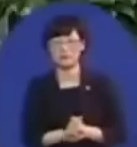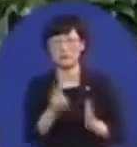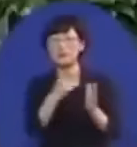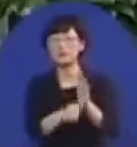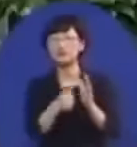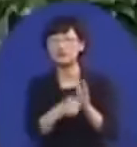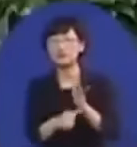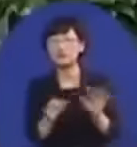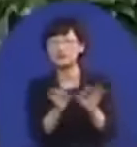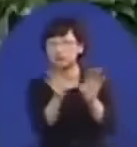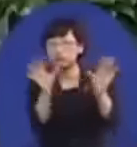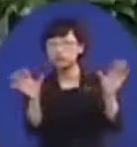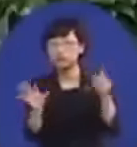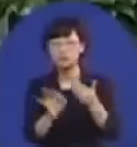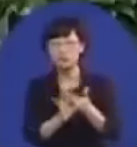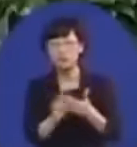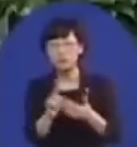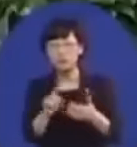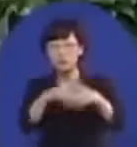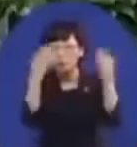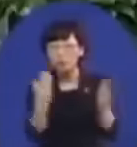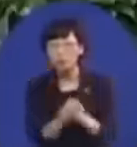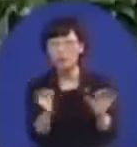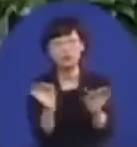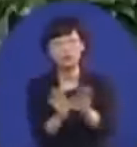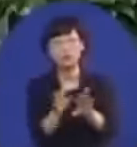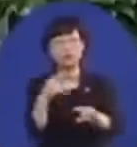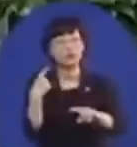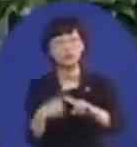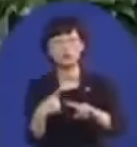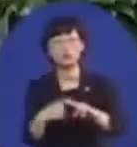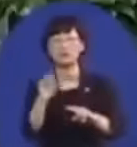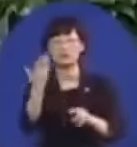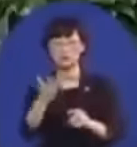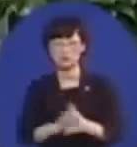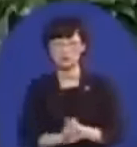물질이 사라지면 모든 것이 사라지는 것입니다.